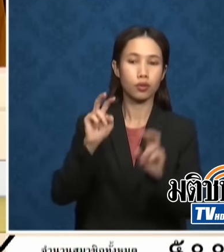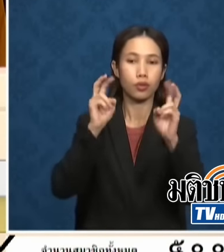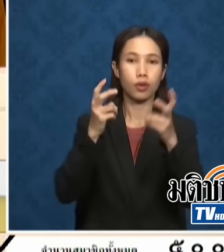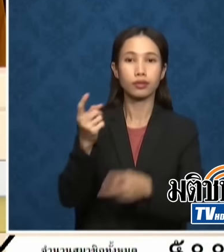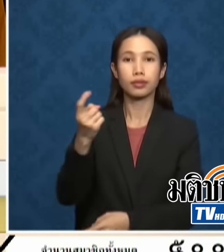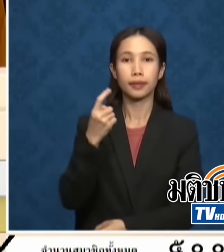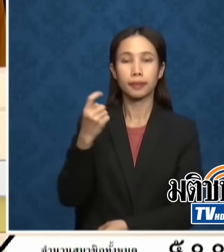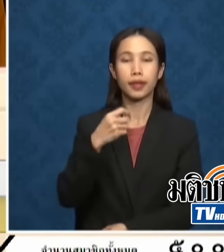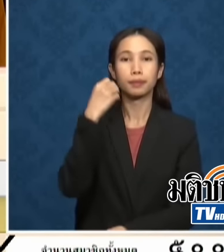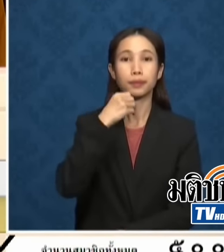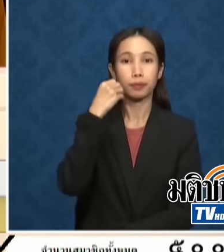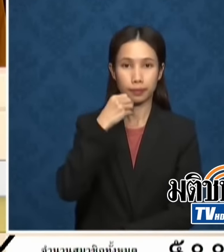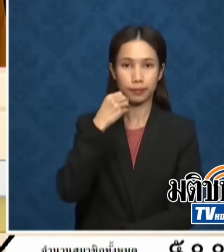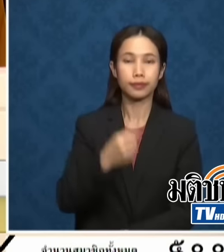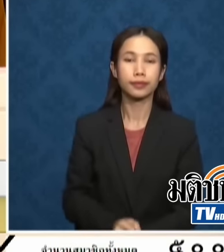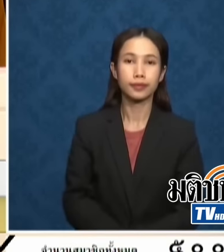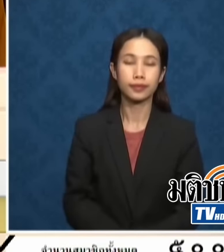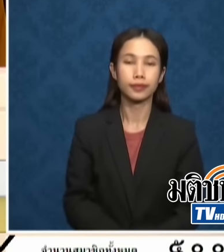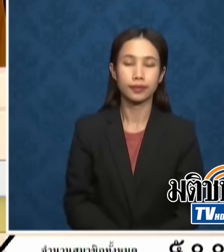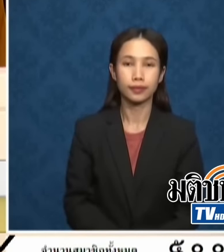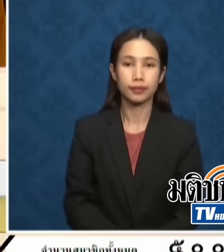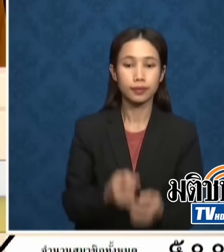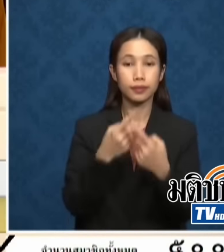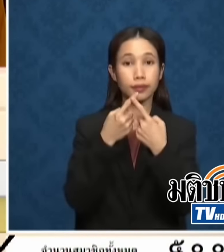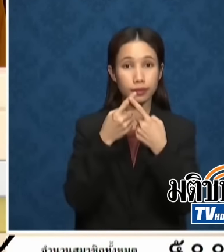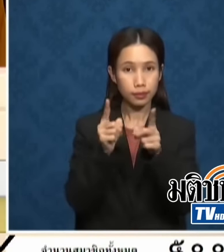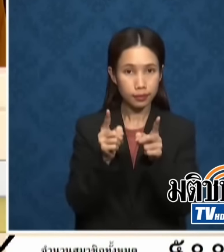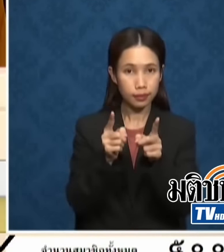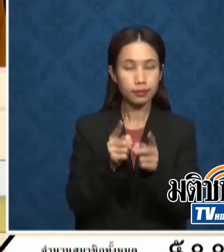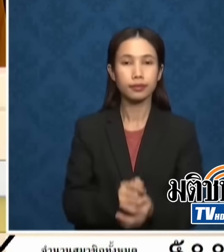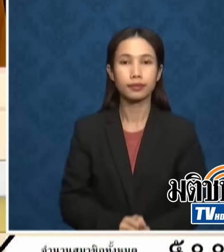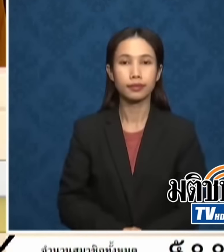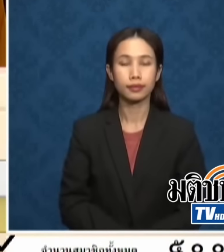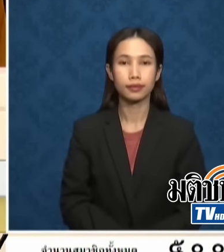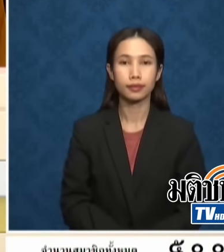ครับหลายครั้งในเรื่องนี้แต่สำหรับ